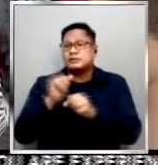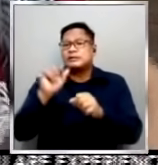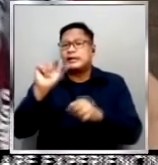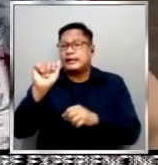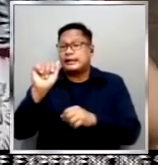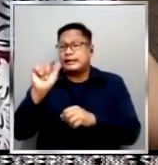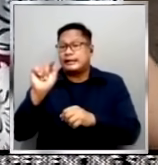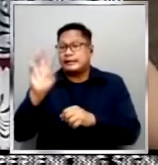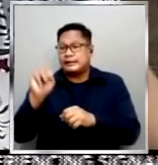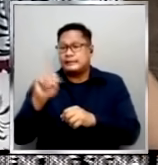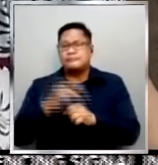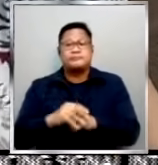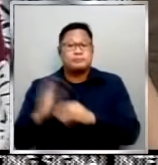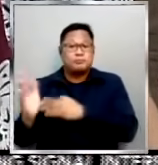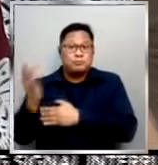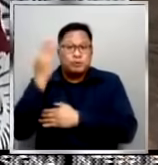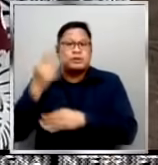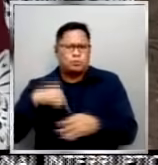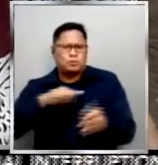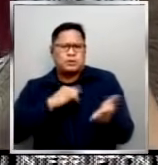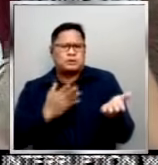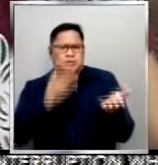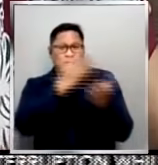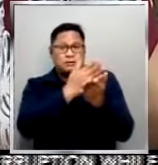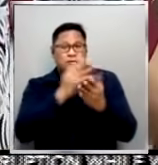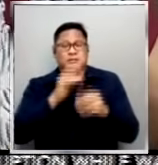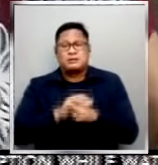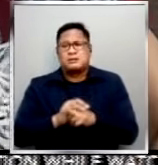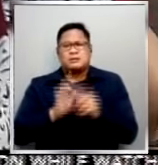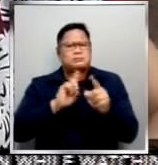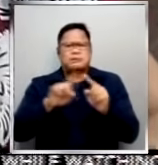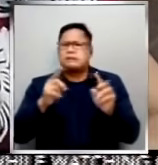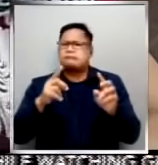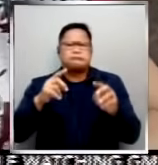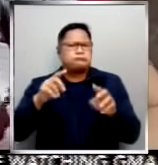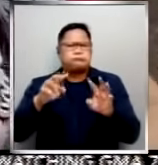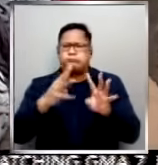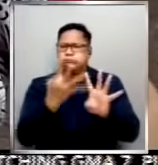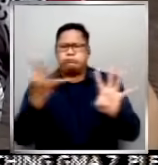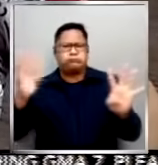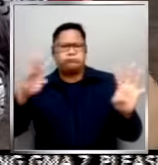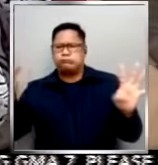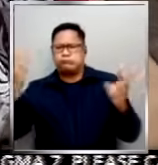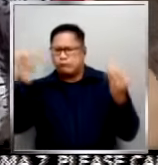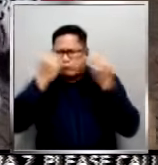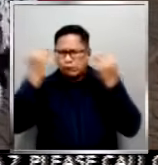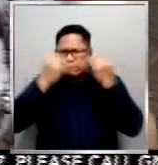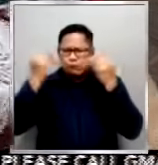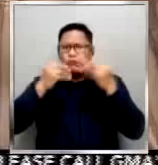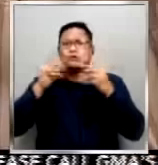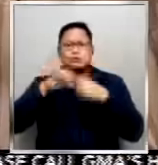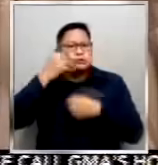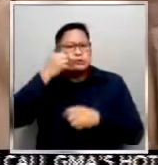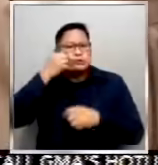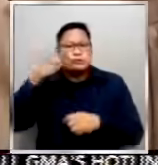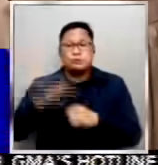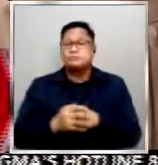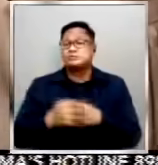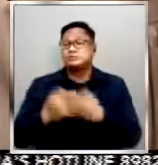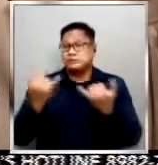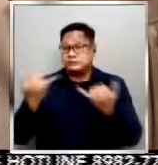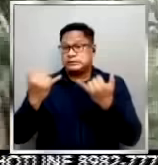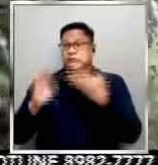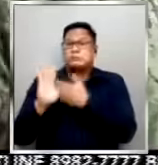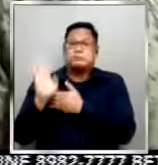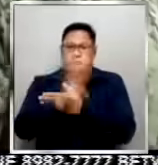ho, ang haba ng pila at ang gulo-gulo. Umuwi na ho kami. Bumalik na ho lang kami ngayon. Okay naman ho. May mga